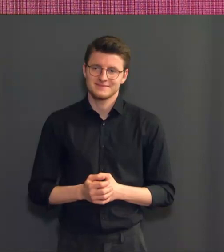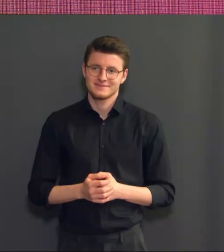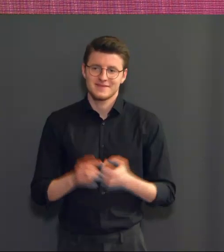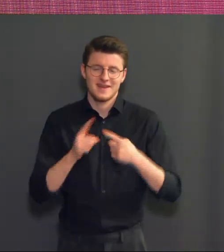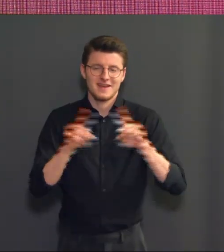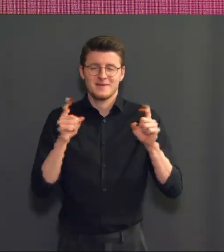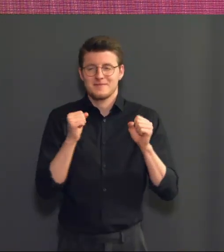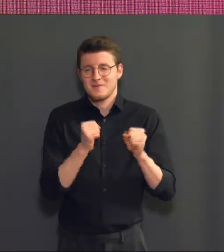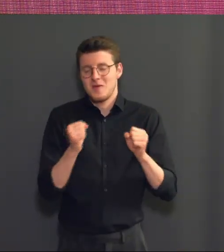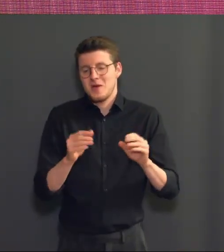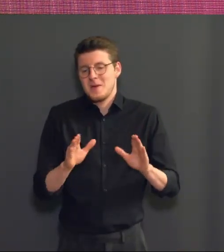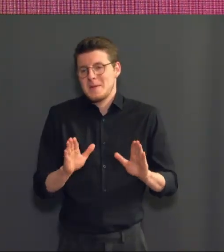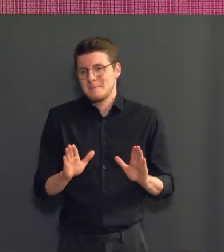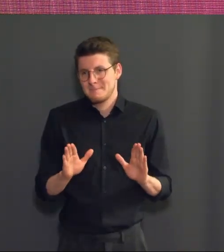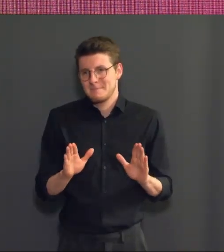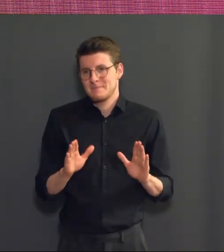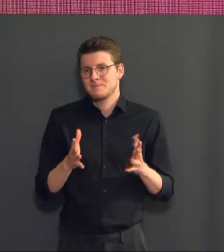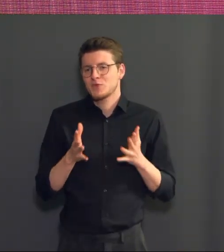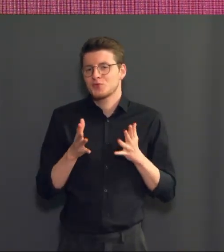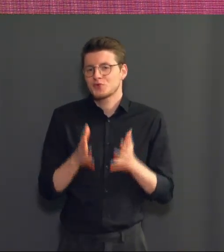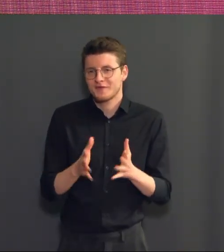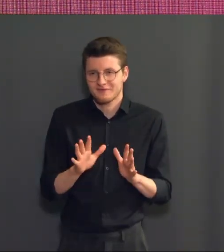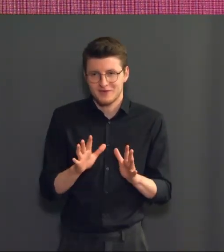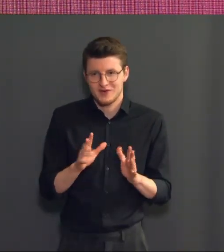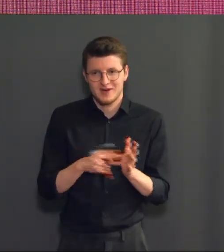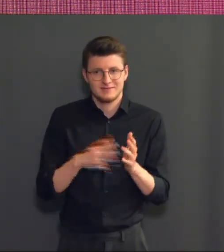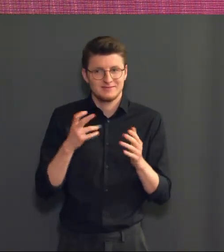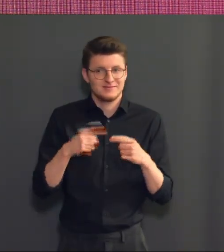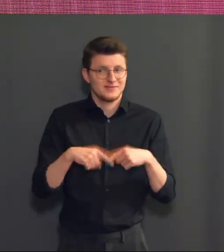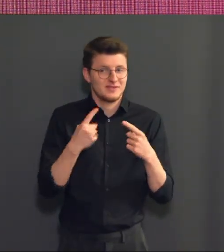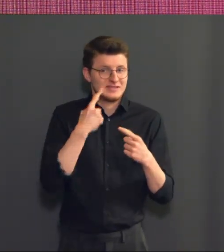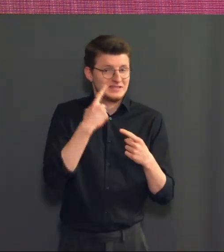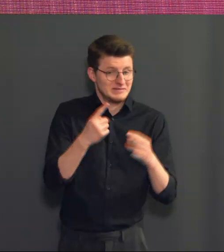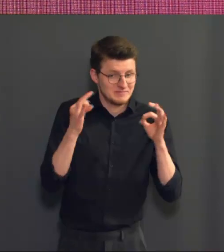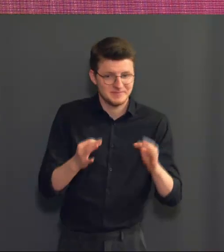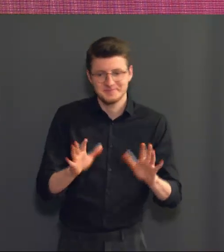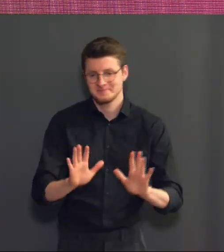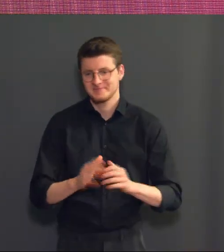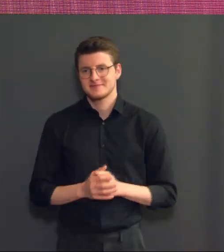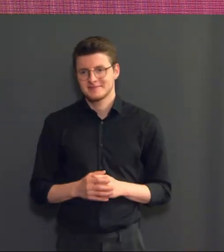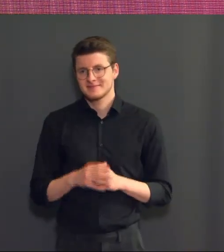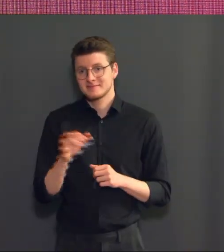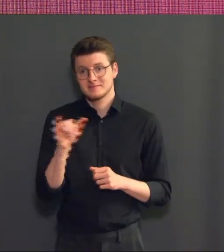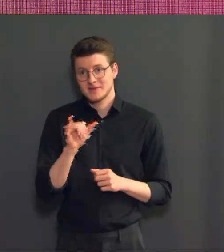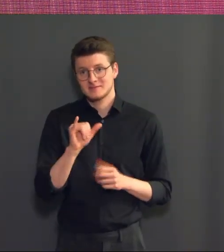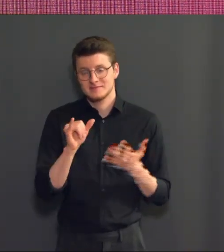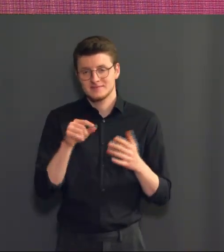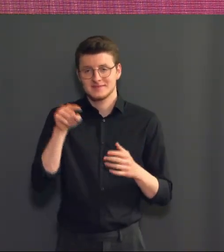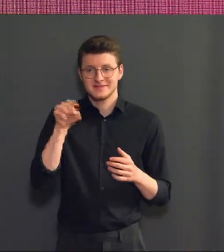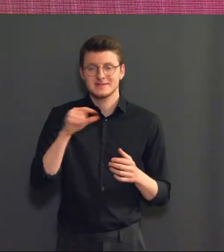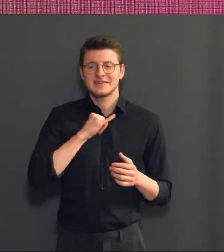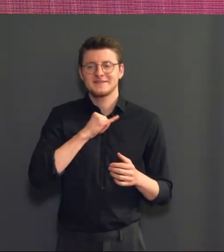denken dat het wat te vroeg is om daar al iets van te kunnen zien. Dat kan te maken hebben met de komst van de